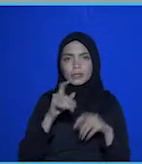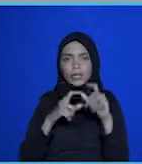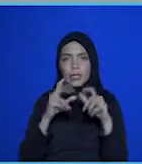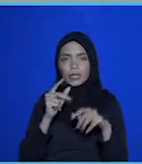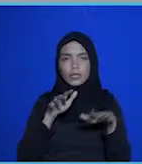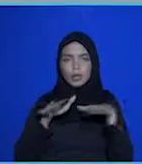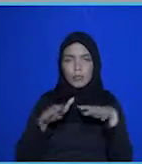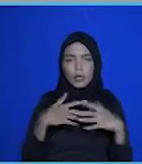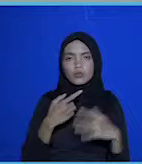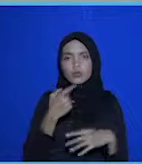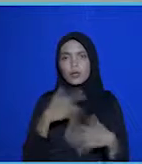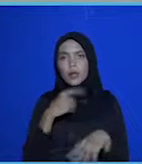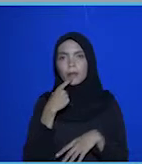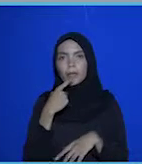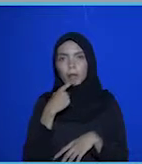Baik.